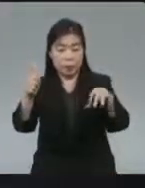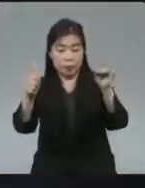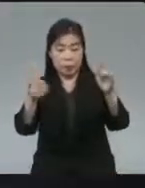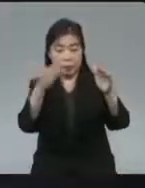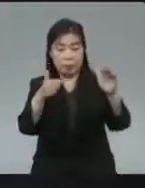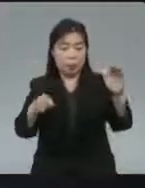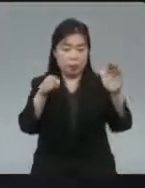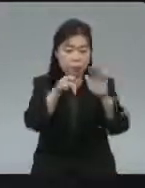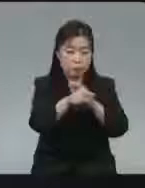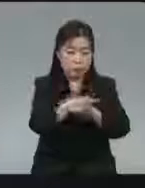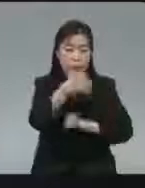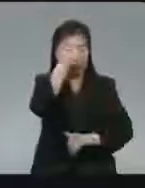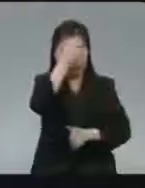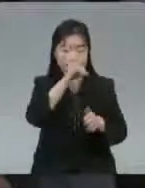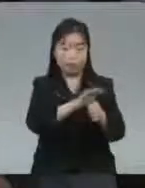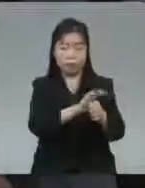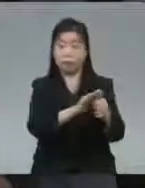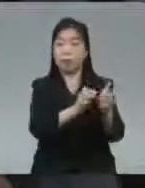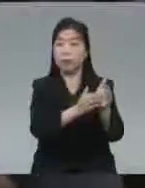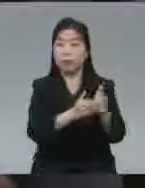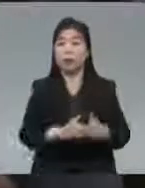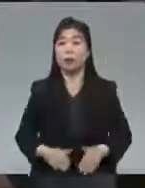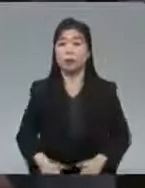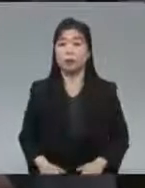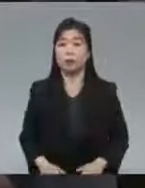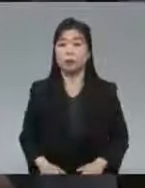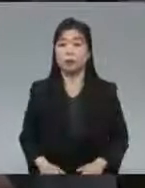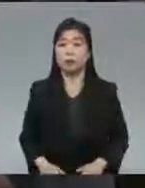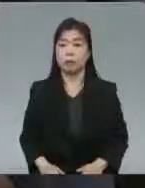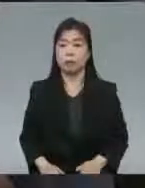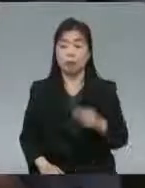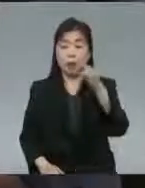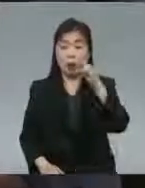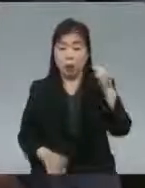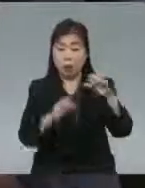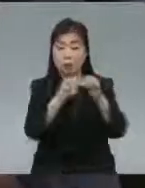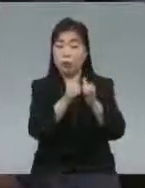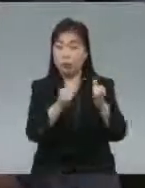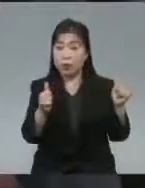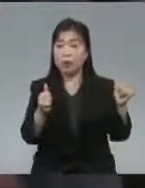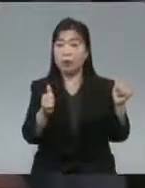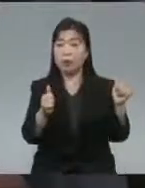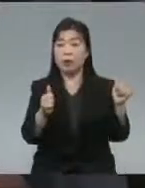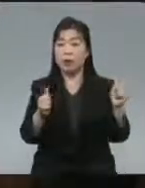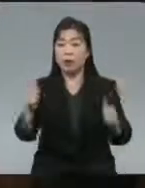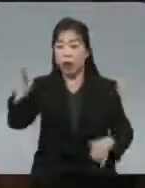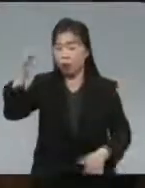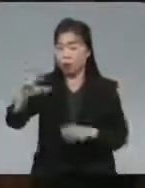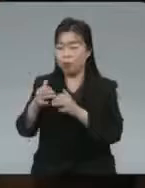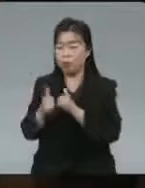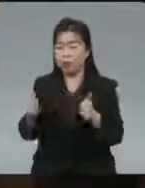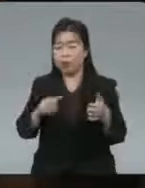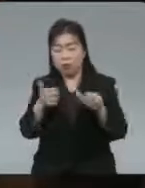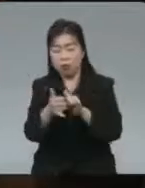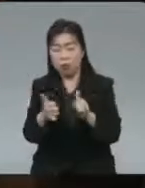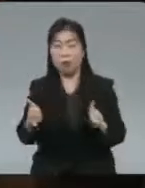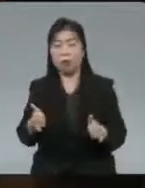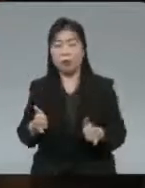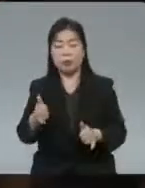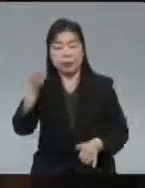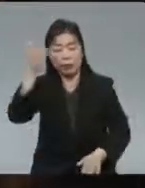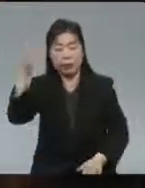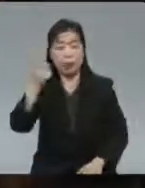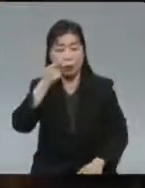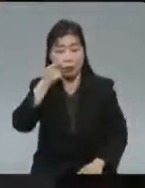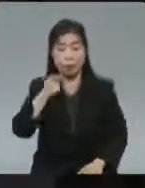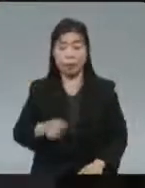追悼碑に献花し犠牲者を悼みました当時韓国人観光客33人を